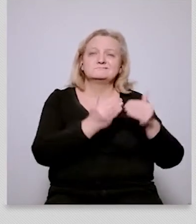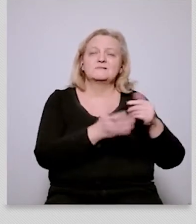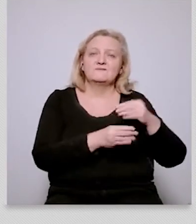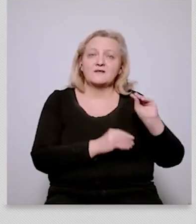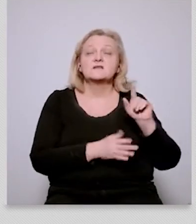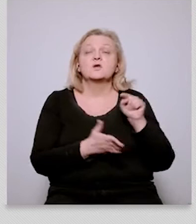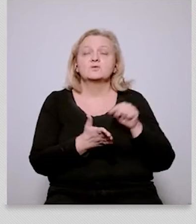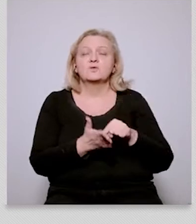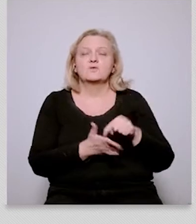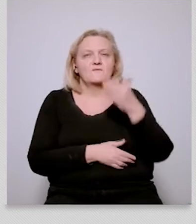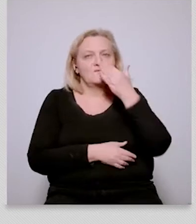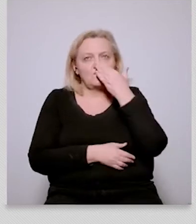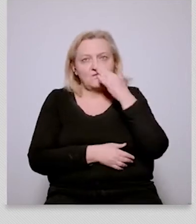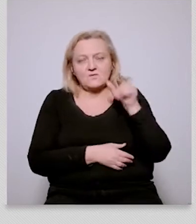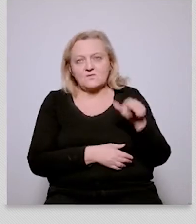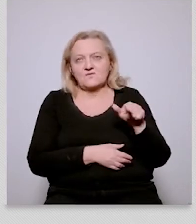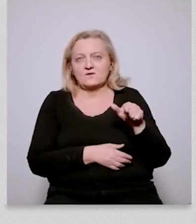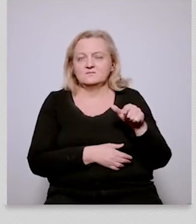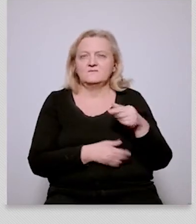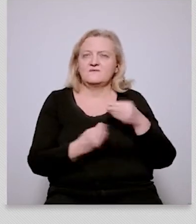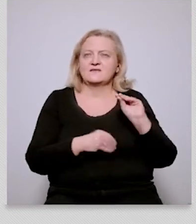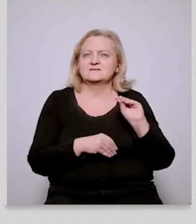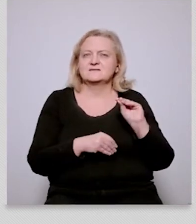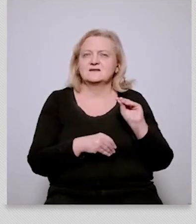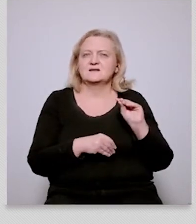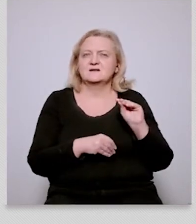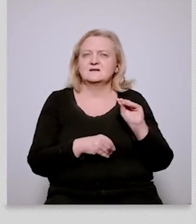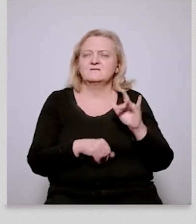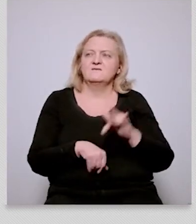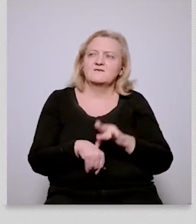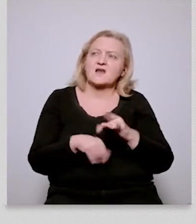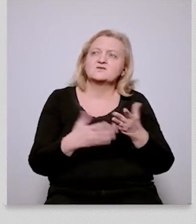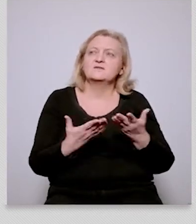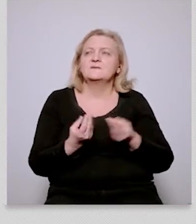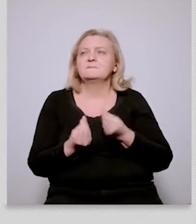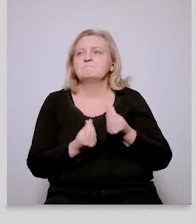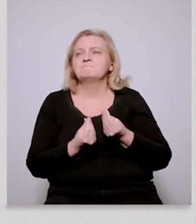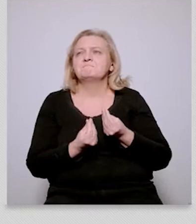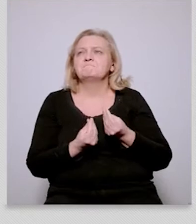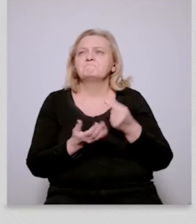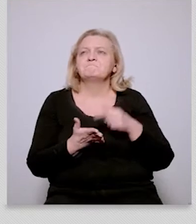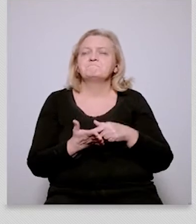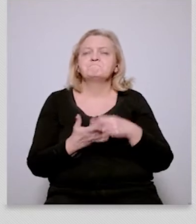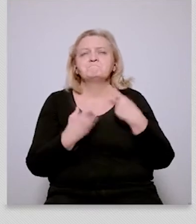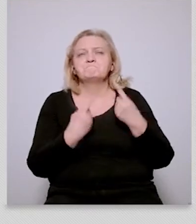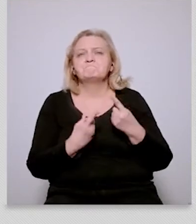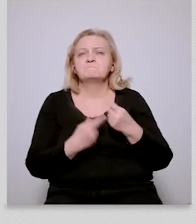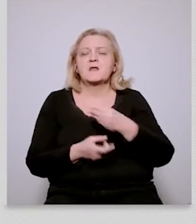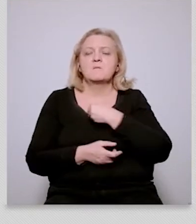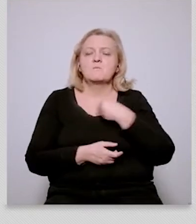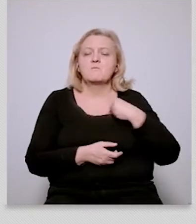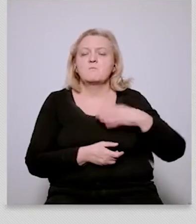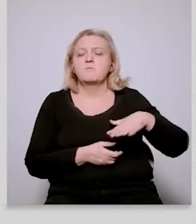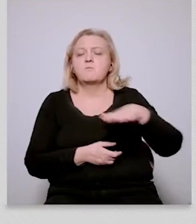stają się wrażliwe czy na takie stwierdzenie że Polska